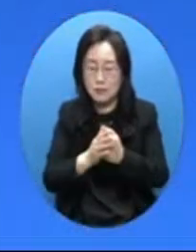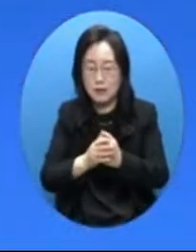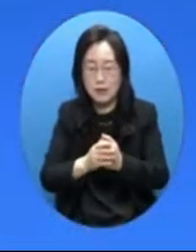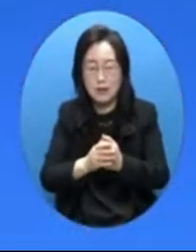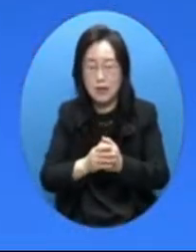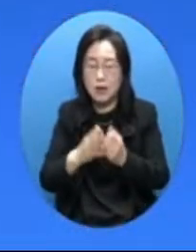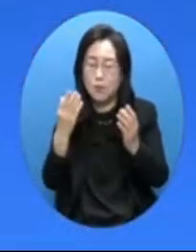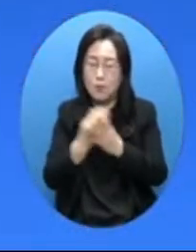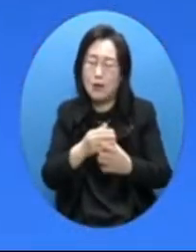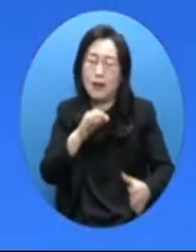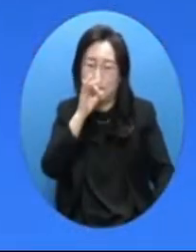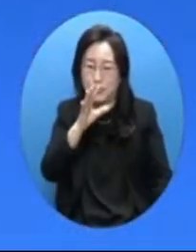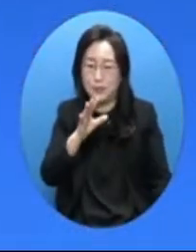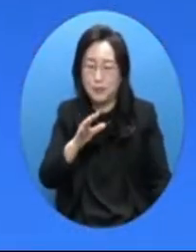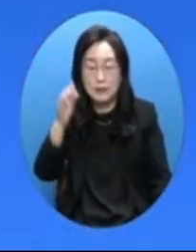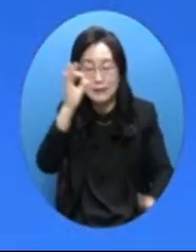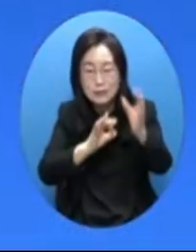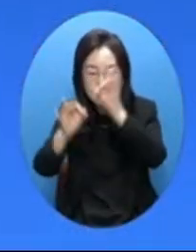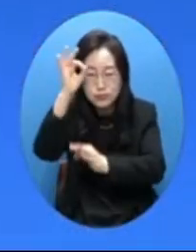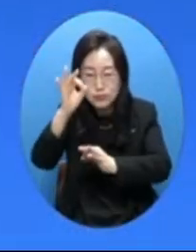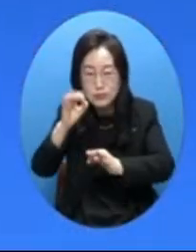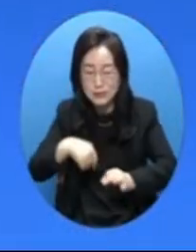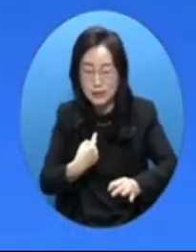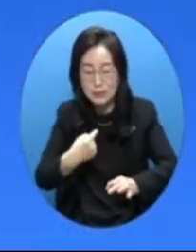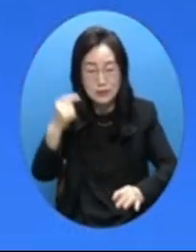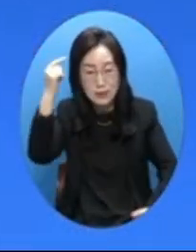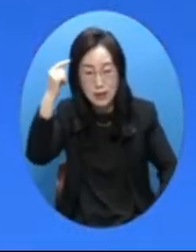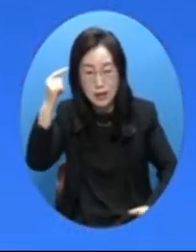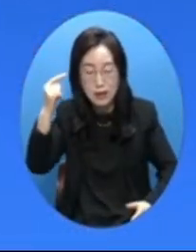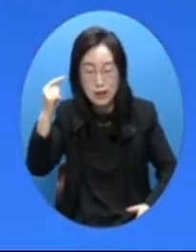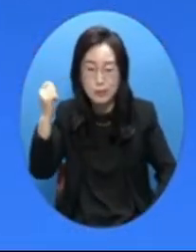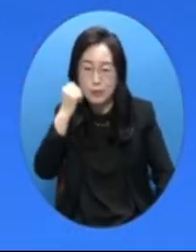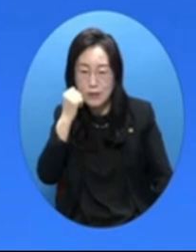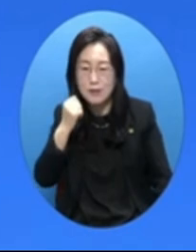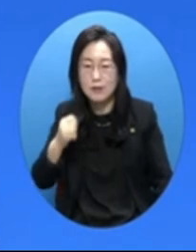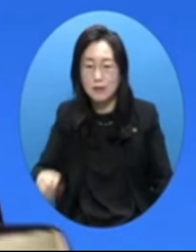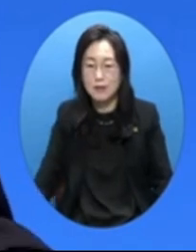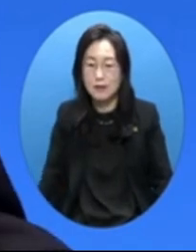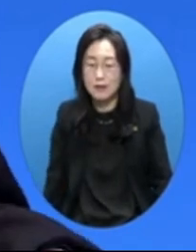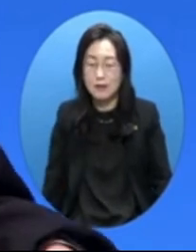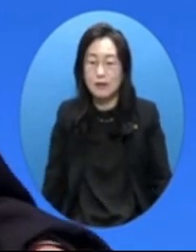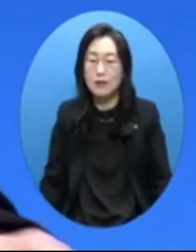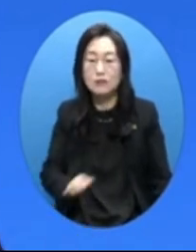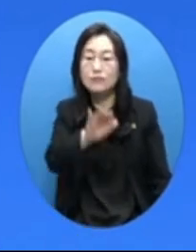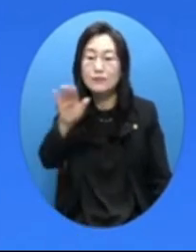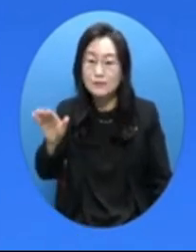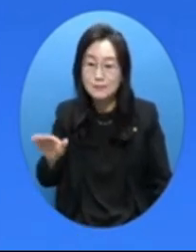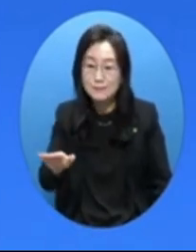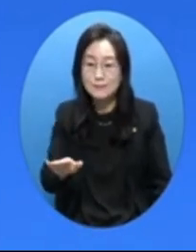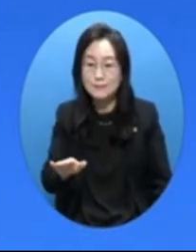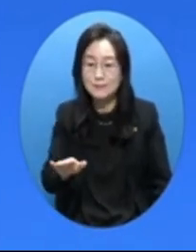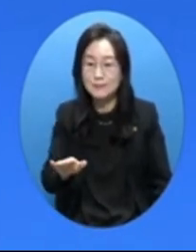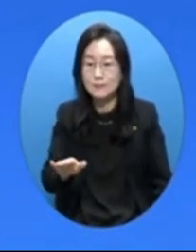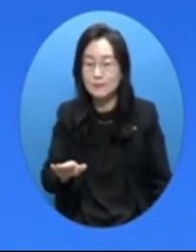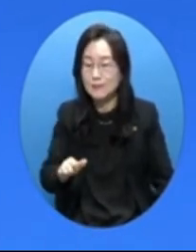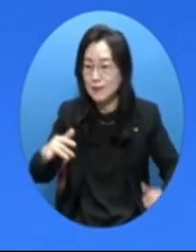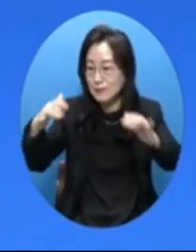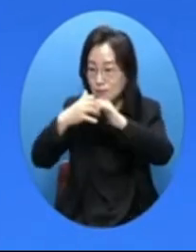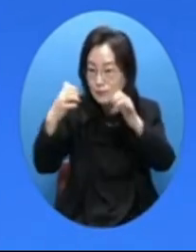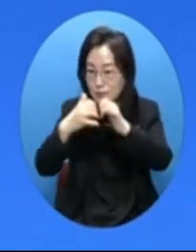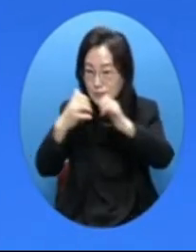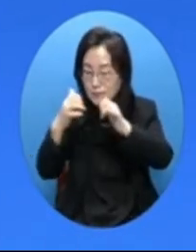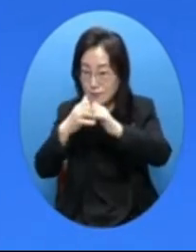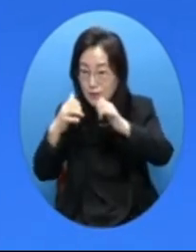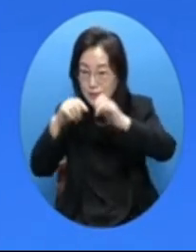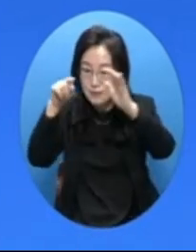못하고 실수가 있고 또 자기 생각 때문에 스스로 무너지기도 합니다 그래서 우리가 이 전쟁터에